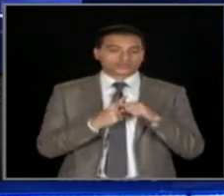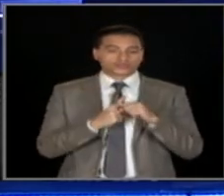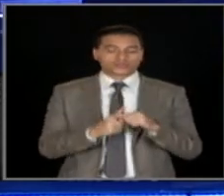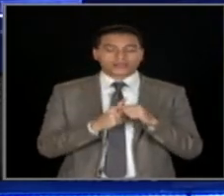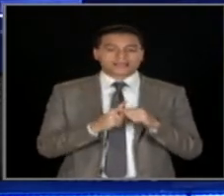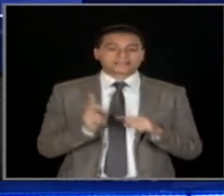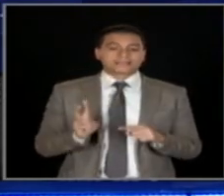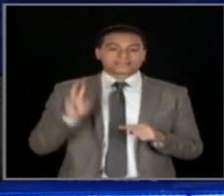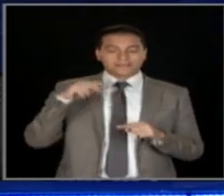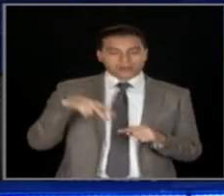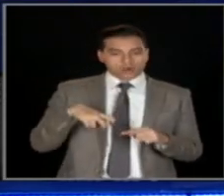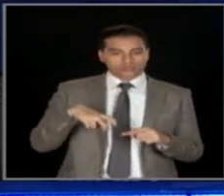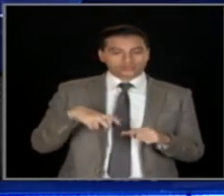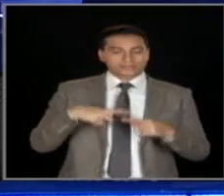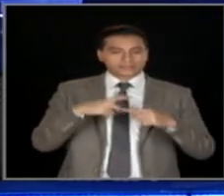على 12